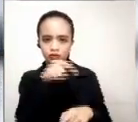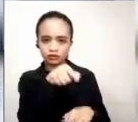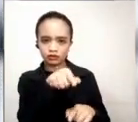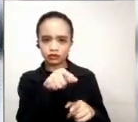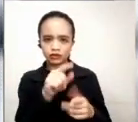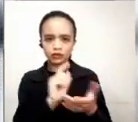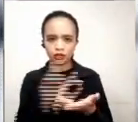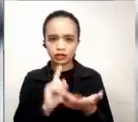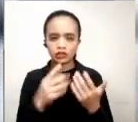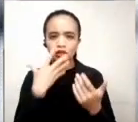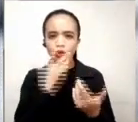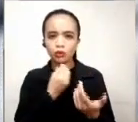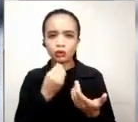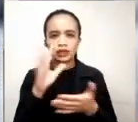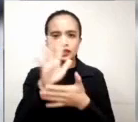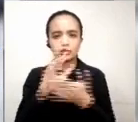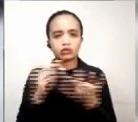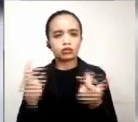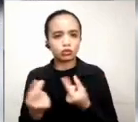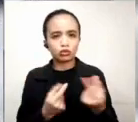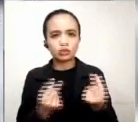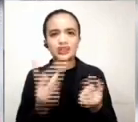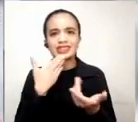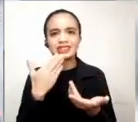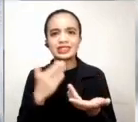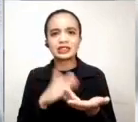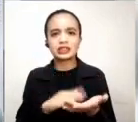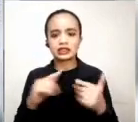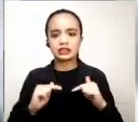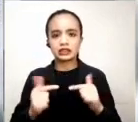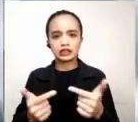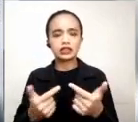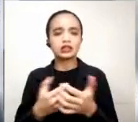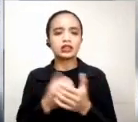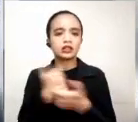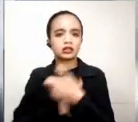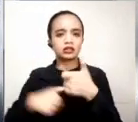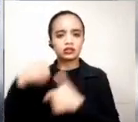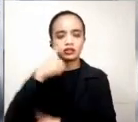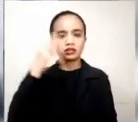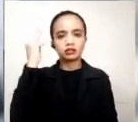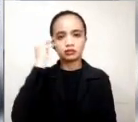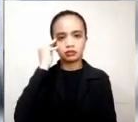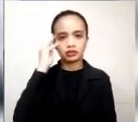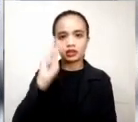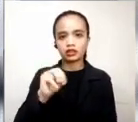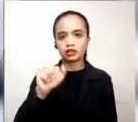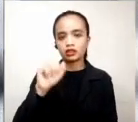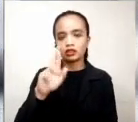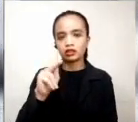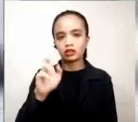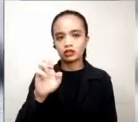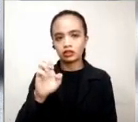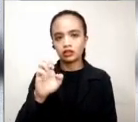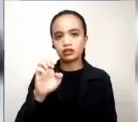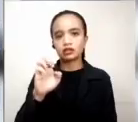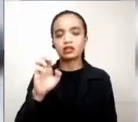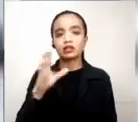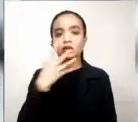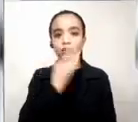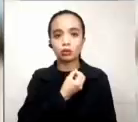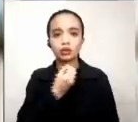si dating Bureau of Immigration Deputy Commissioner Marc Red Mariñas at ang mga whistleblower na nag-aakusa sa